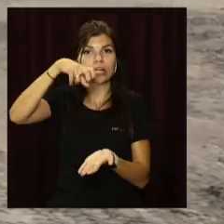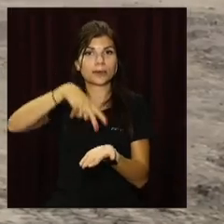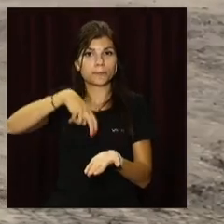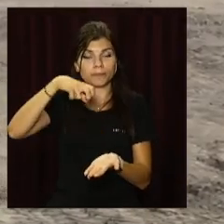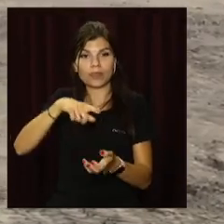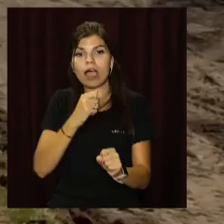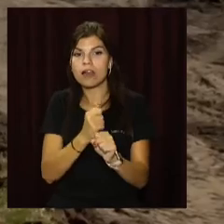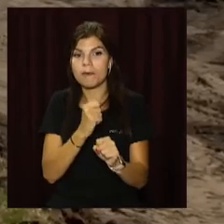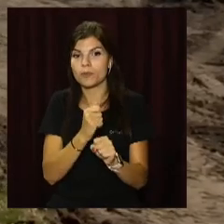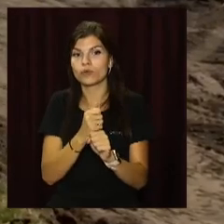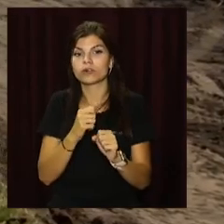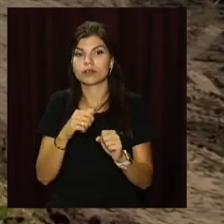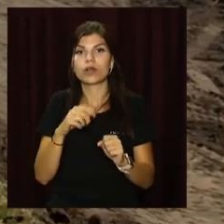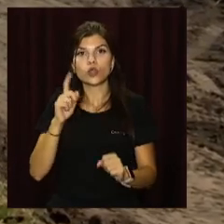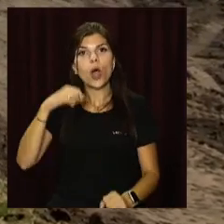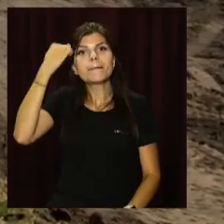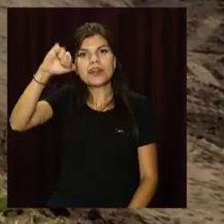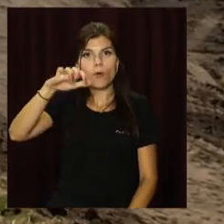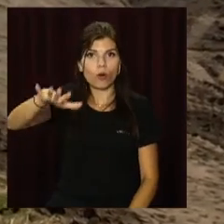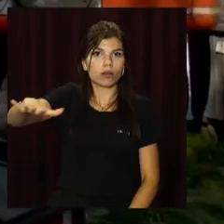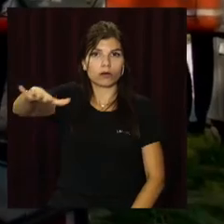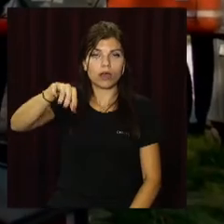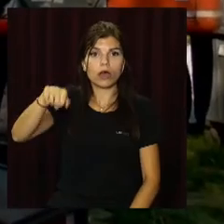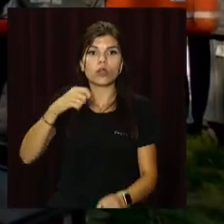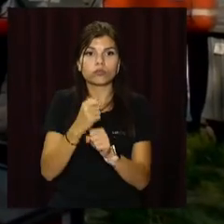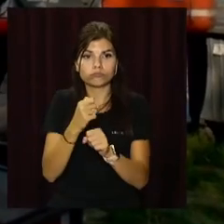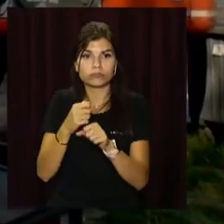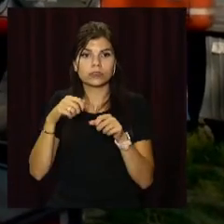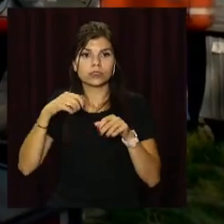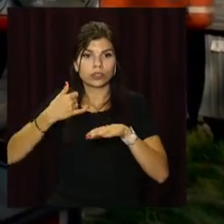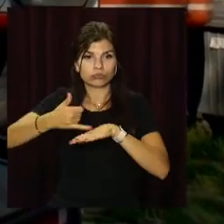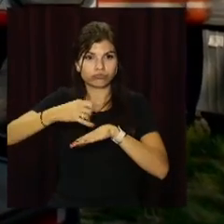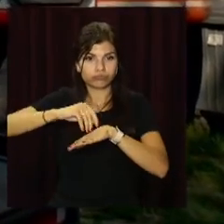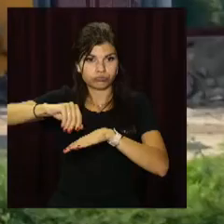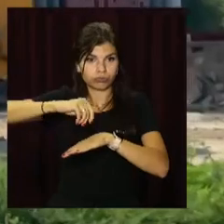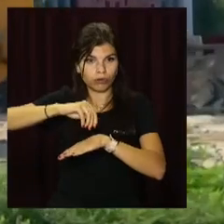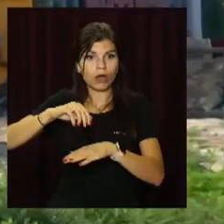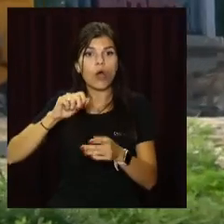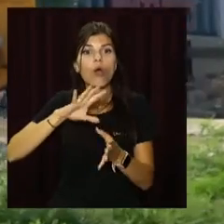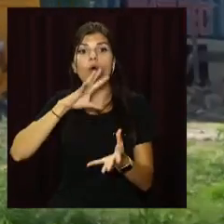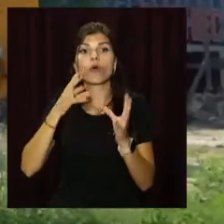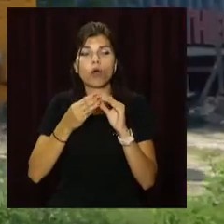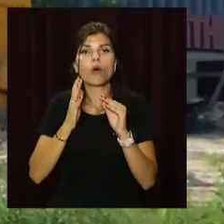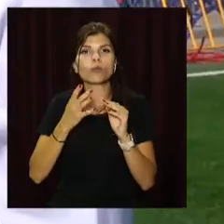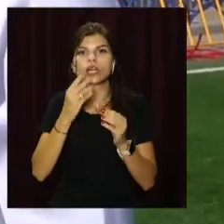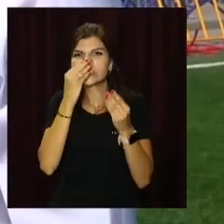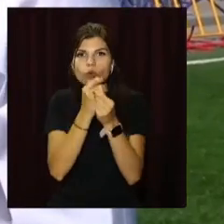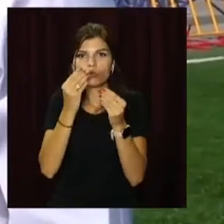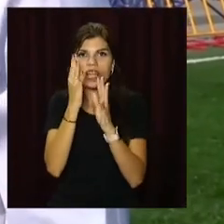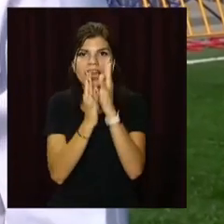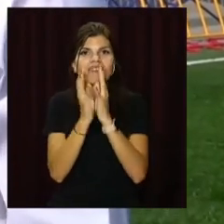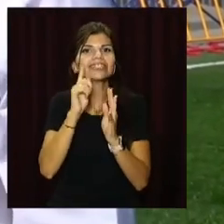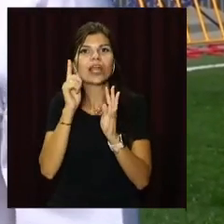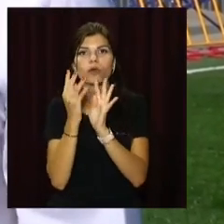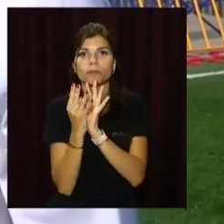Тривають ремонтні роботи і по проспекту Перемоги. Тут зараз роблять дренажну систему, по завершенню укладатимуть штучне покриття. На Черемушках